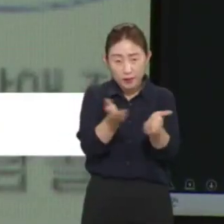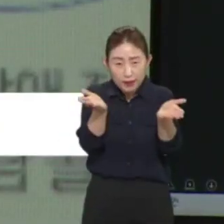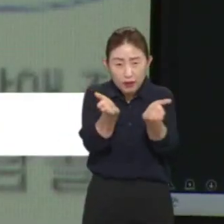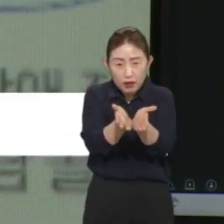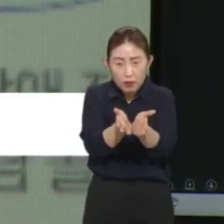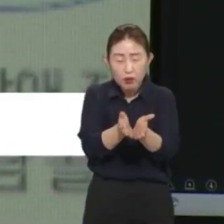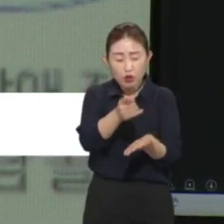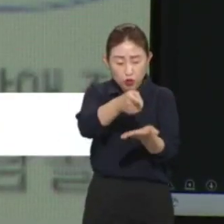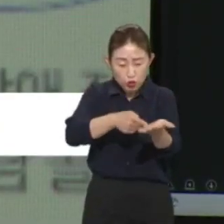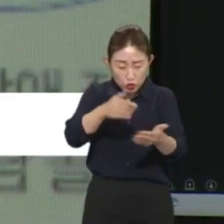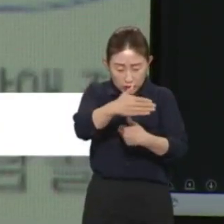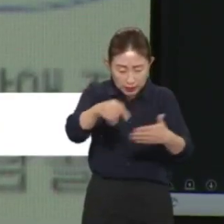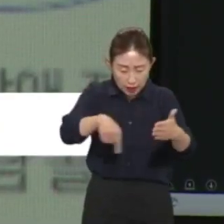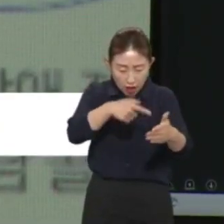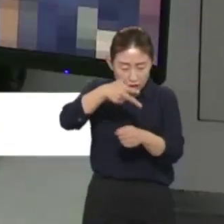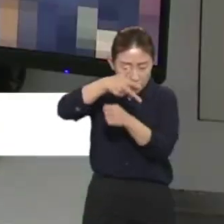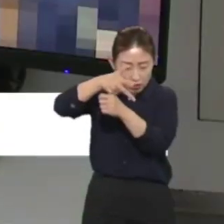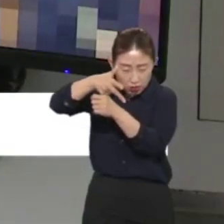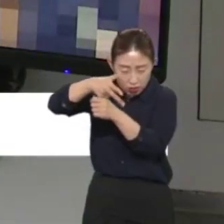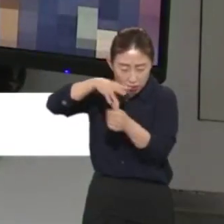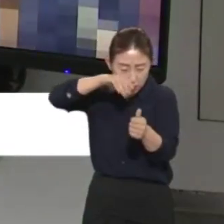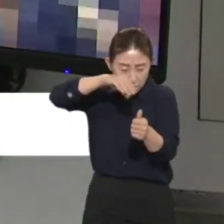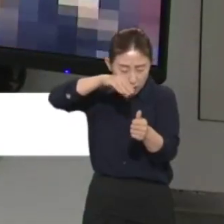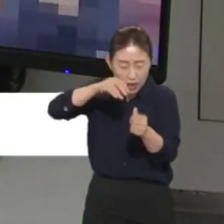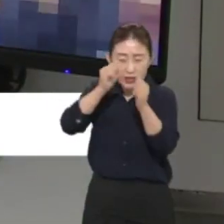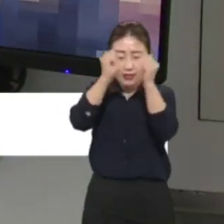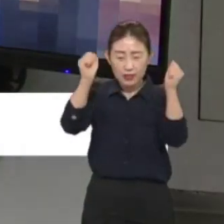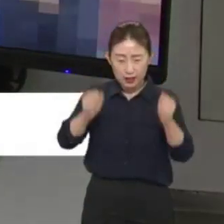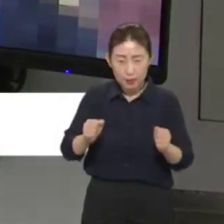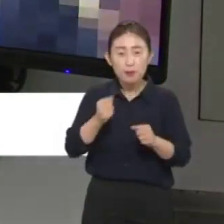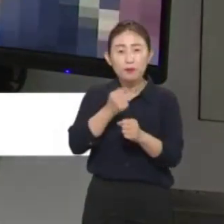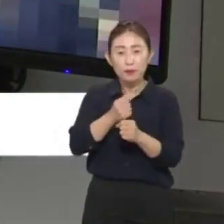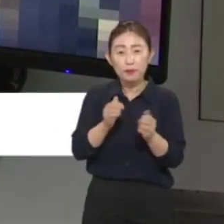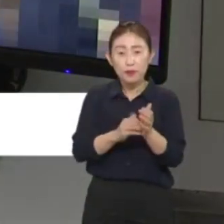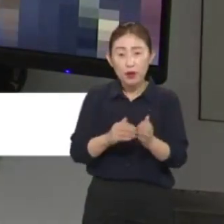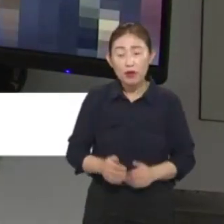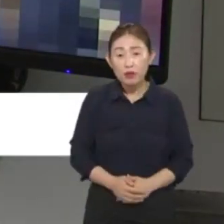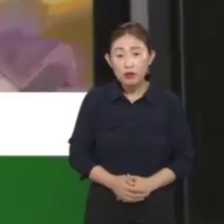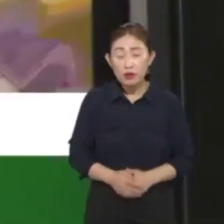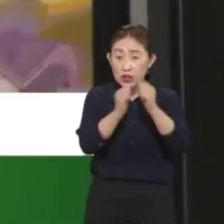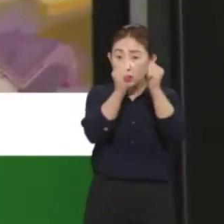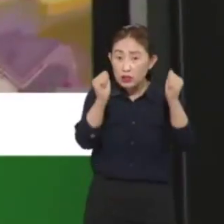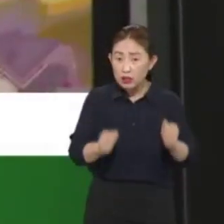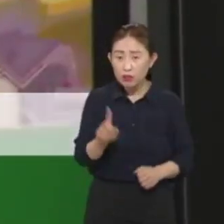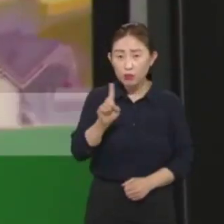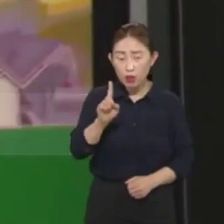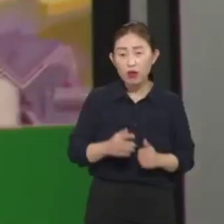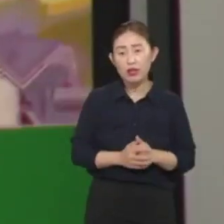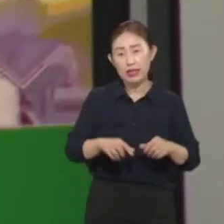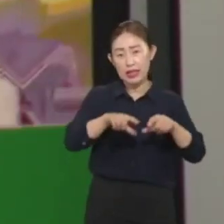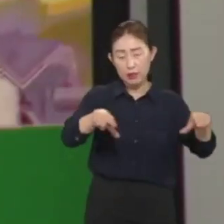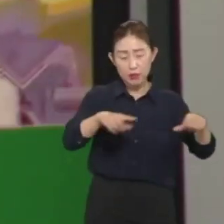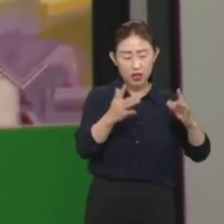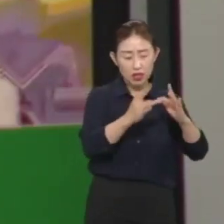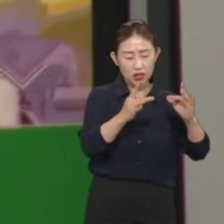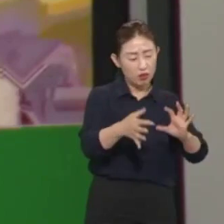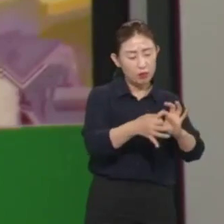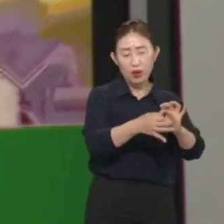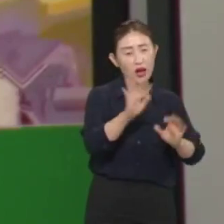적합한 수술실 내 CCTV 영상 녹화 시스템을 개발했습니다. 이 시스템은 우선 일반 네트워크와